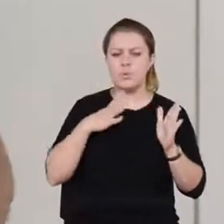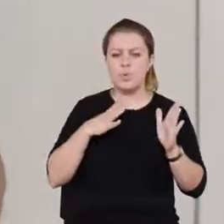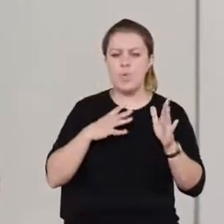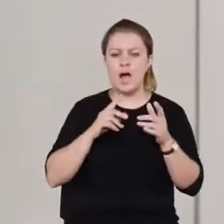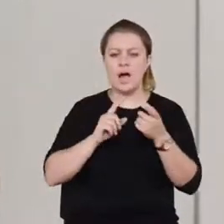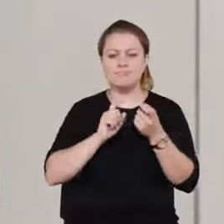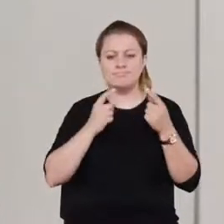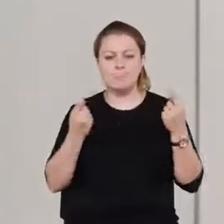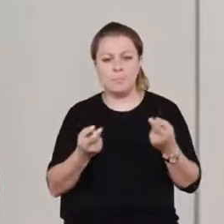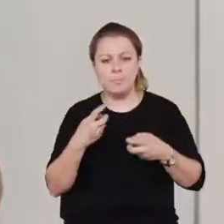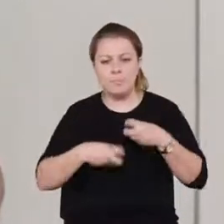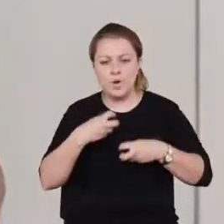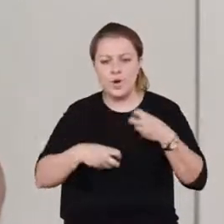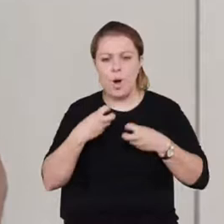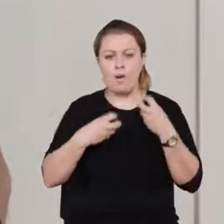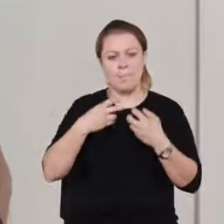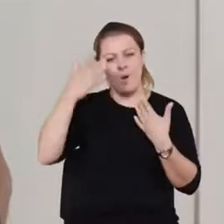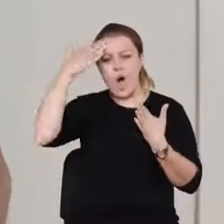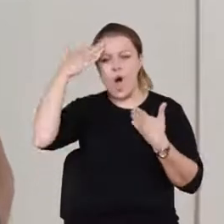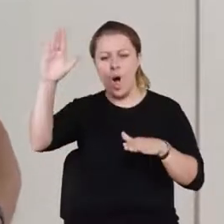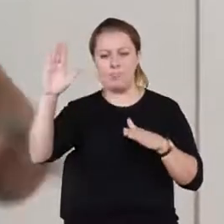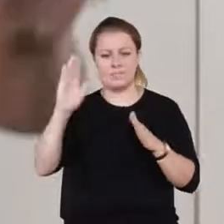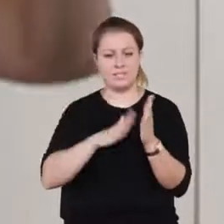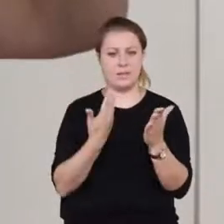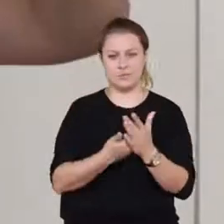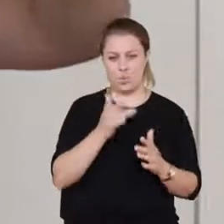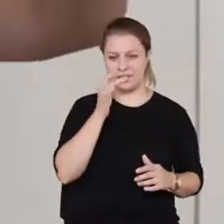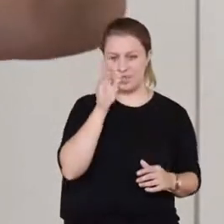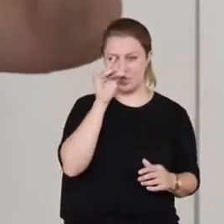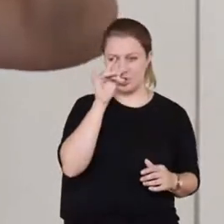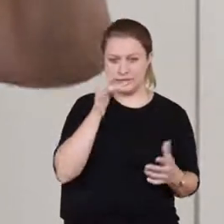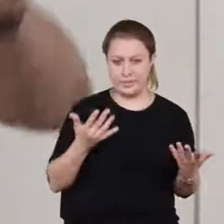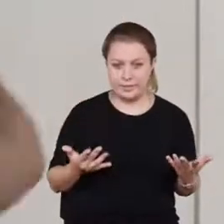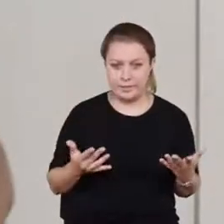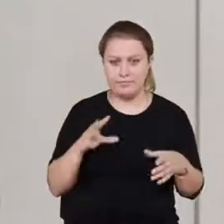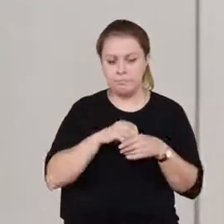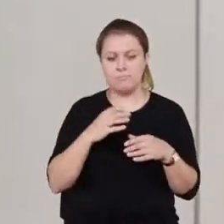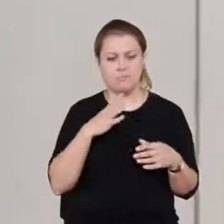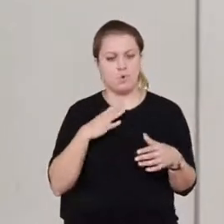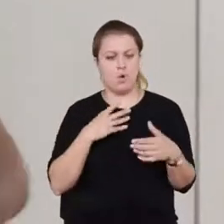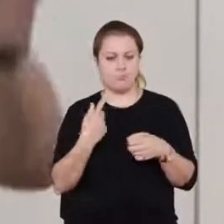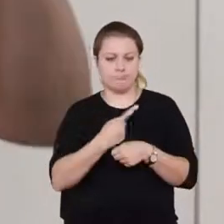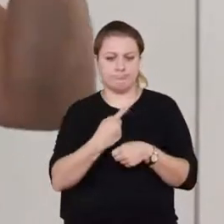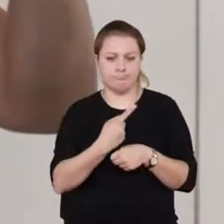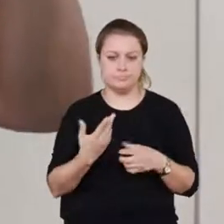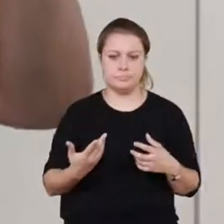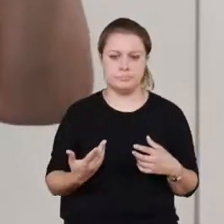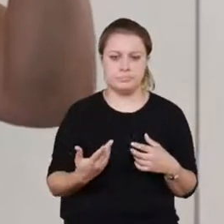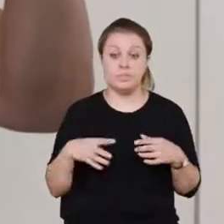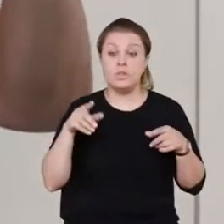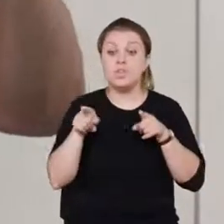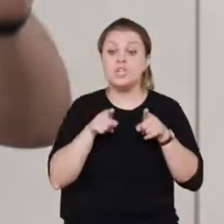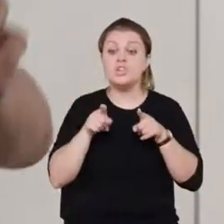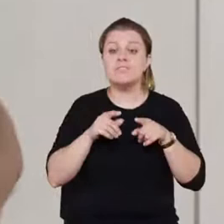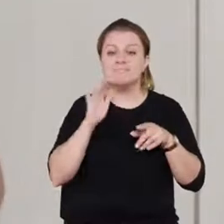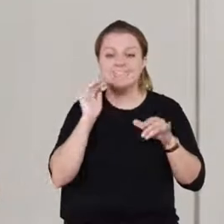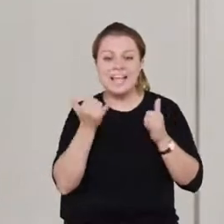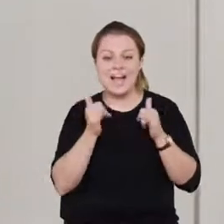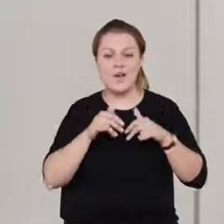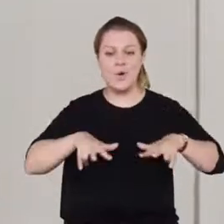tą wizję nacjonalistycznej, takiego właśnie narodu patriarchalnej, biologicznej, rodziny.